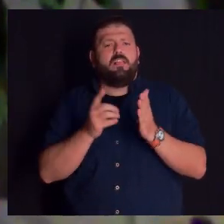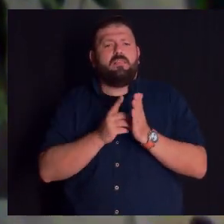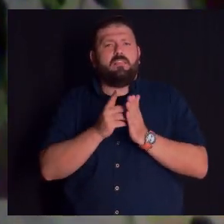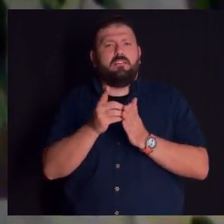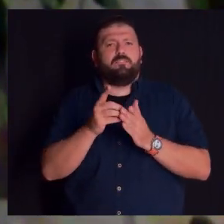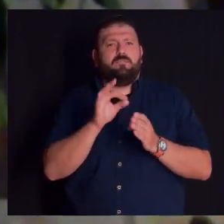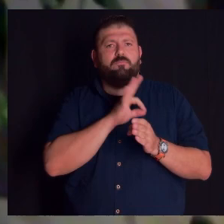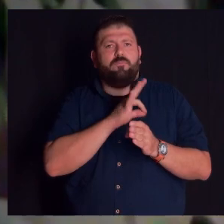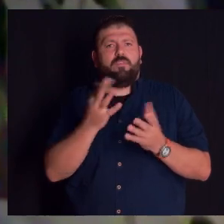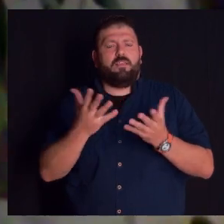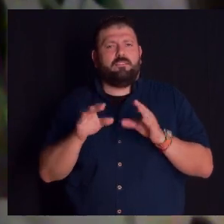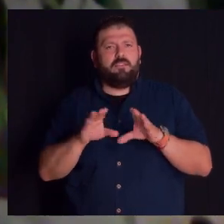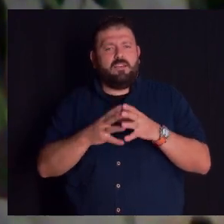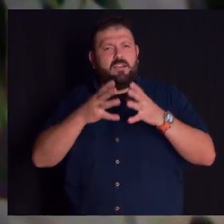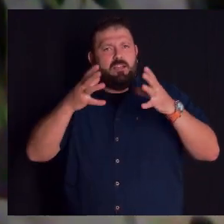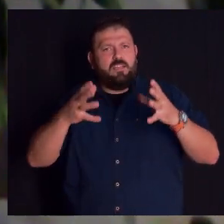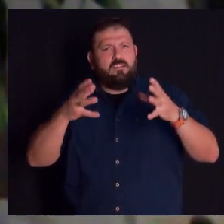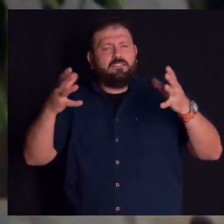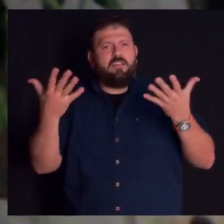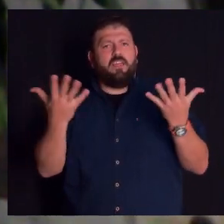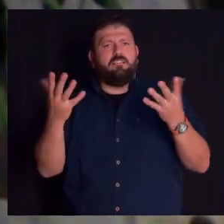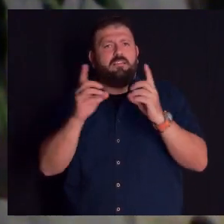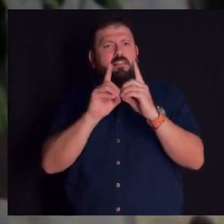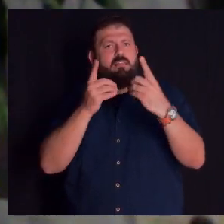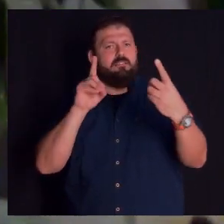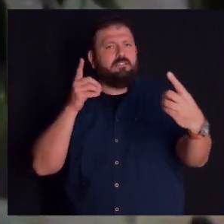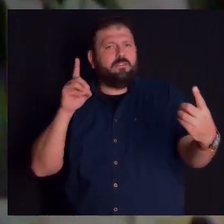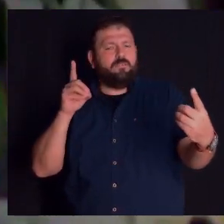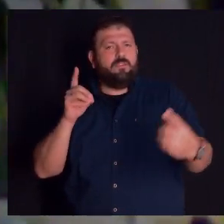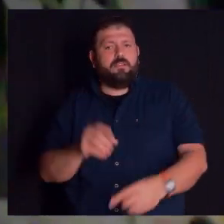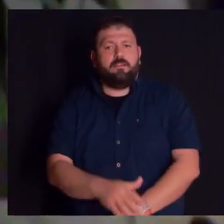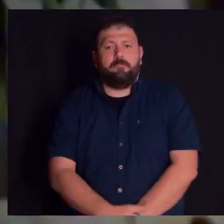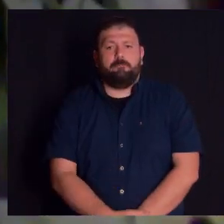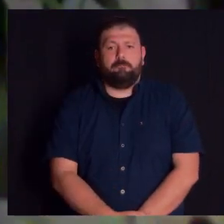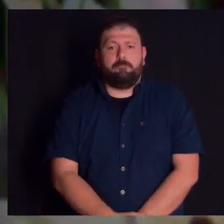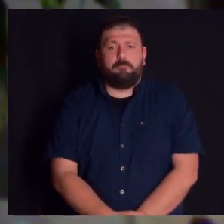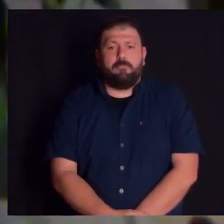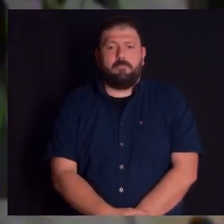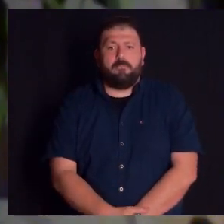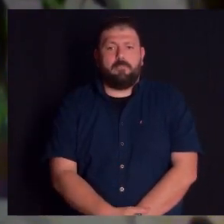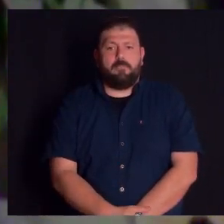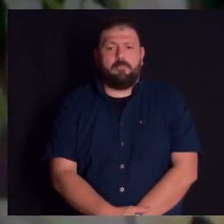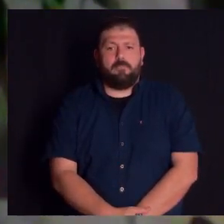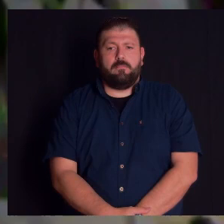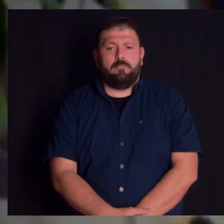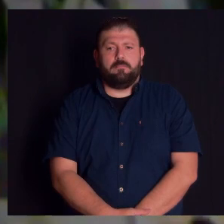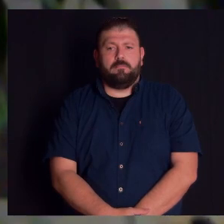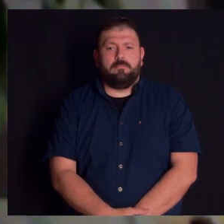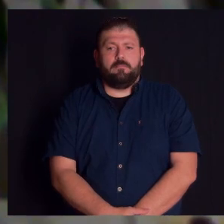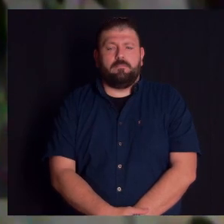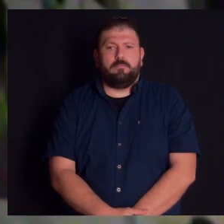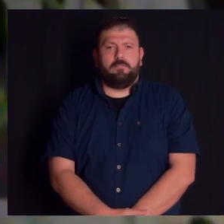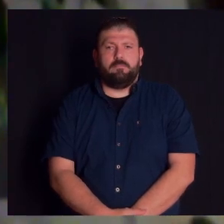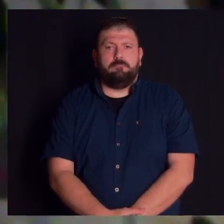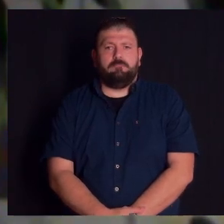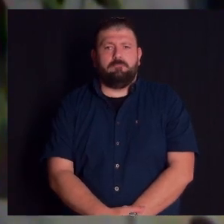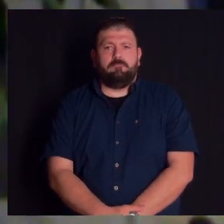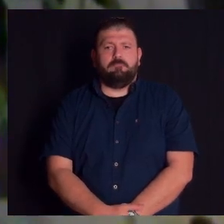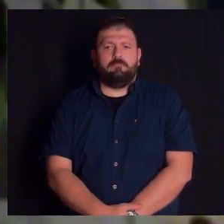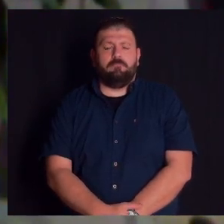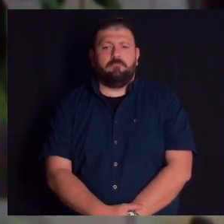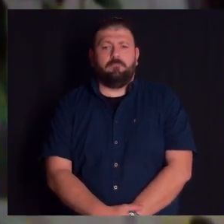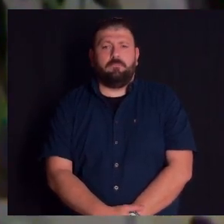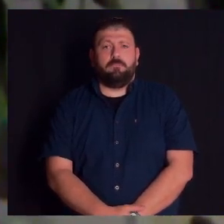our puede business going into a crecer y direction desarrollarse. where we can И grow мы and вместе с develop. лидерами выстроили систему, которая позволила нам работать все это время.